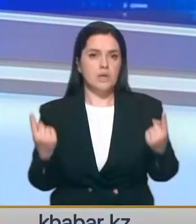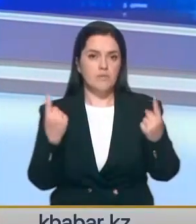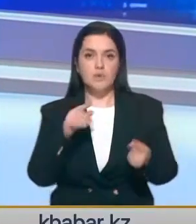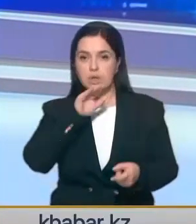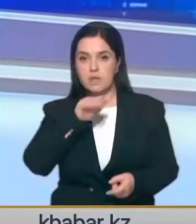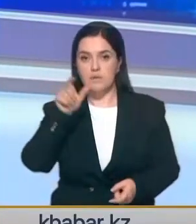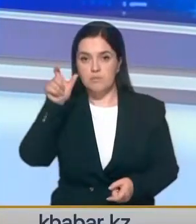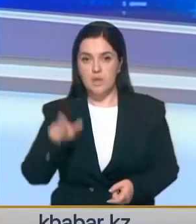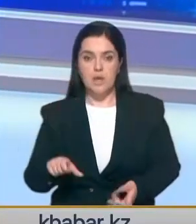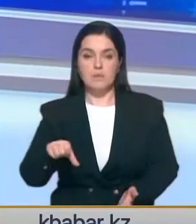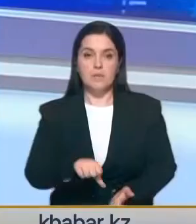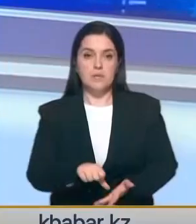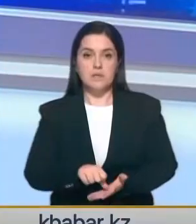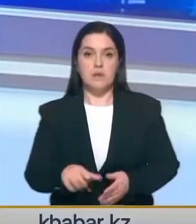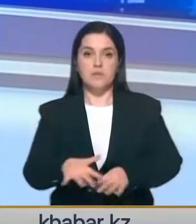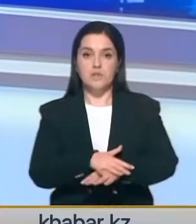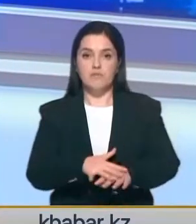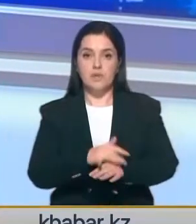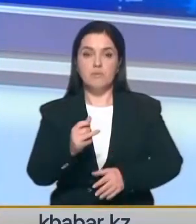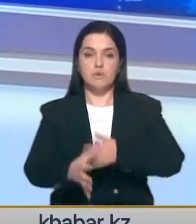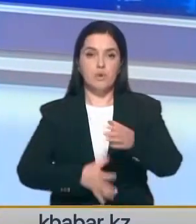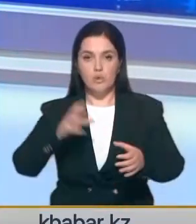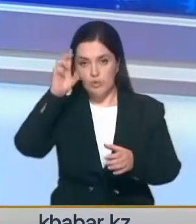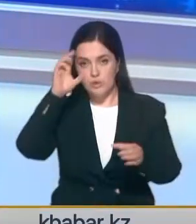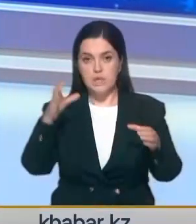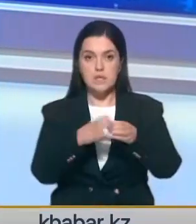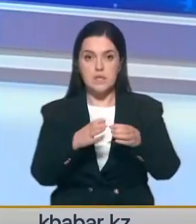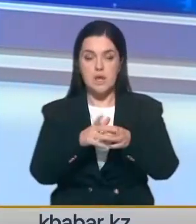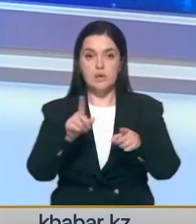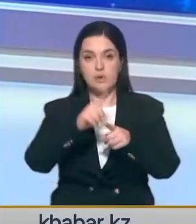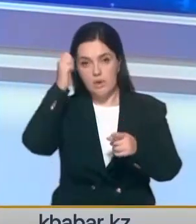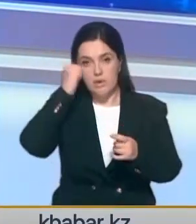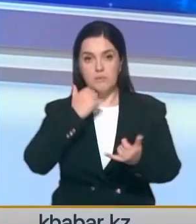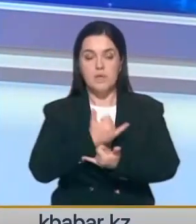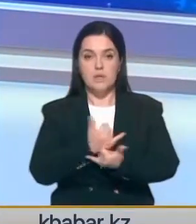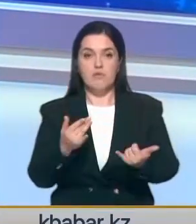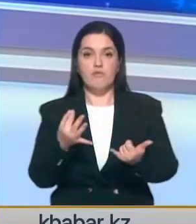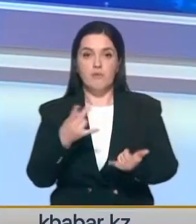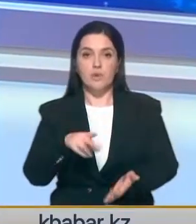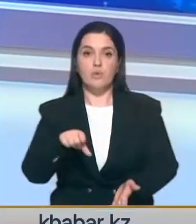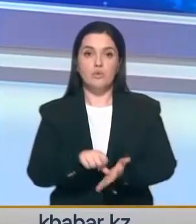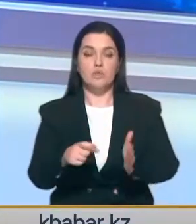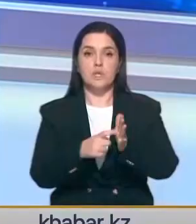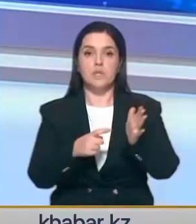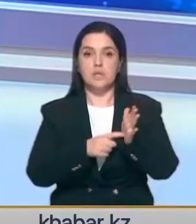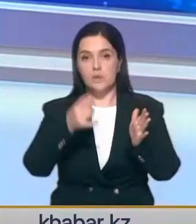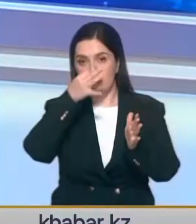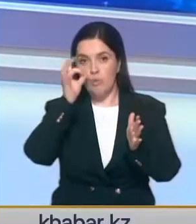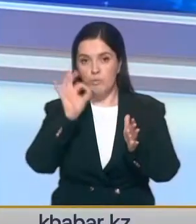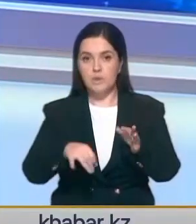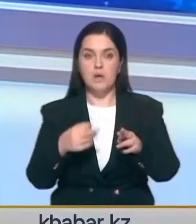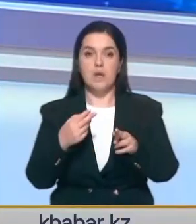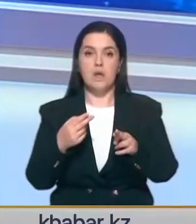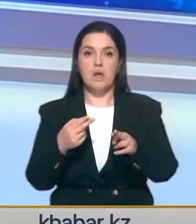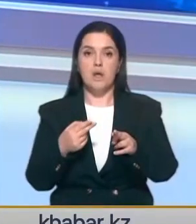и ведущих экспертов, представителей общественных, международных и госорганизаций, а также благотворительных фондов. Участники делились